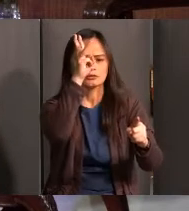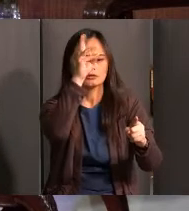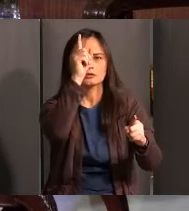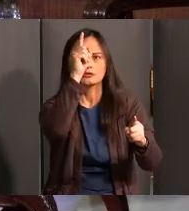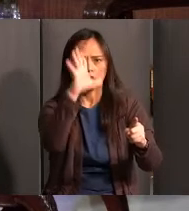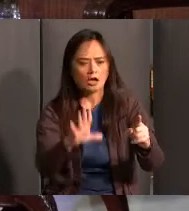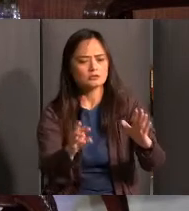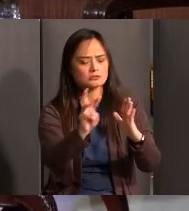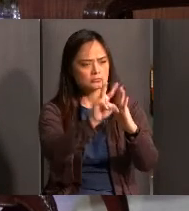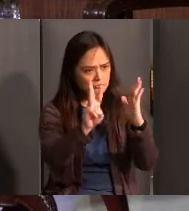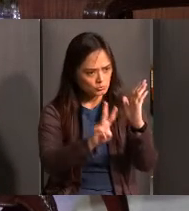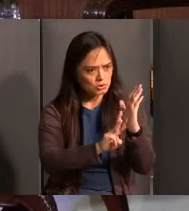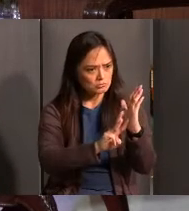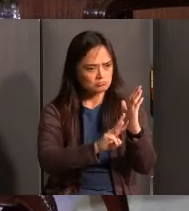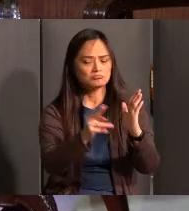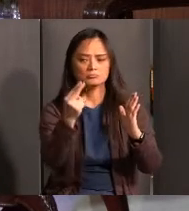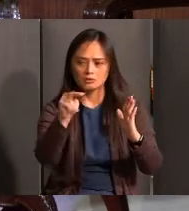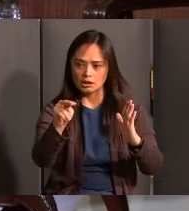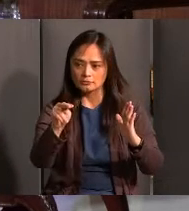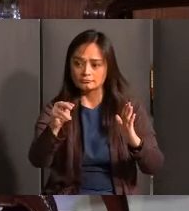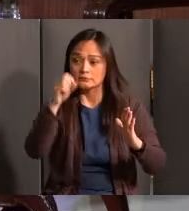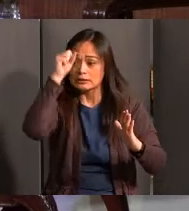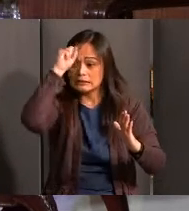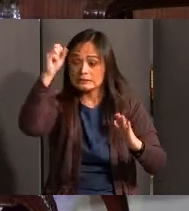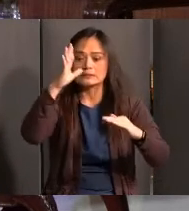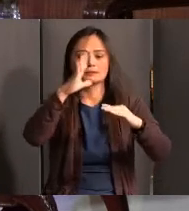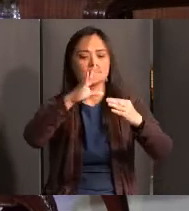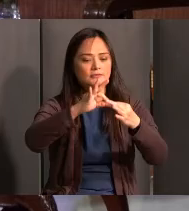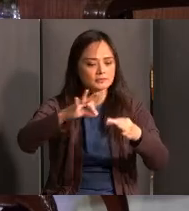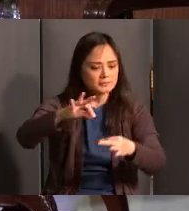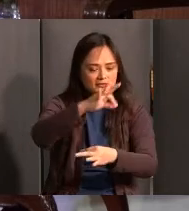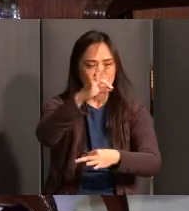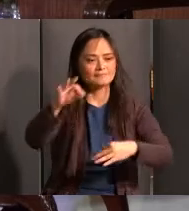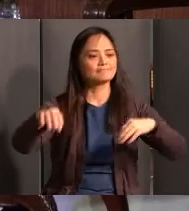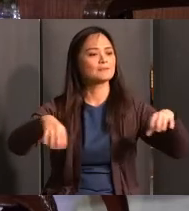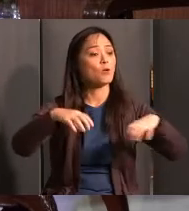sa atin, then His Spirit works.